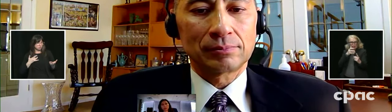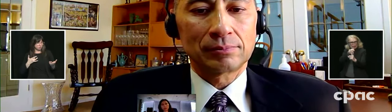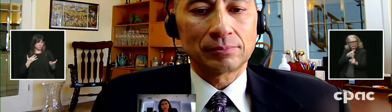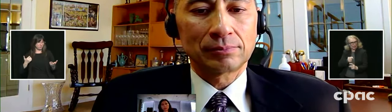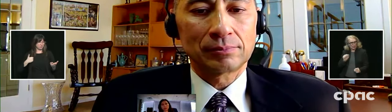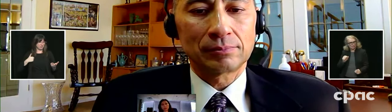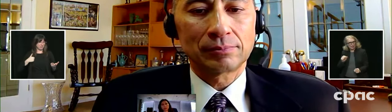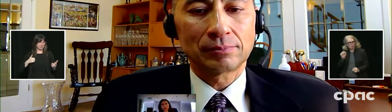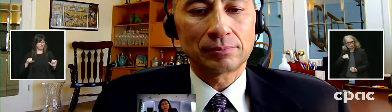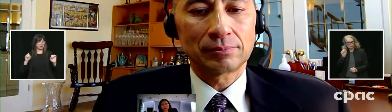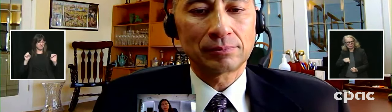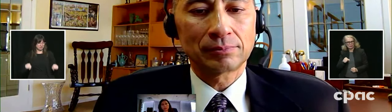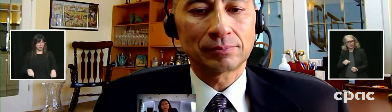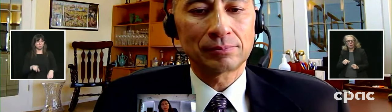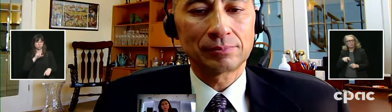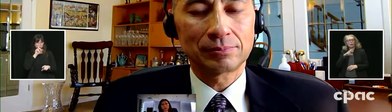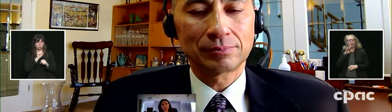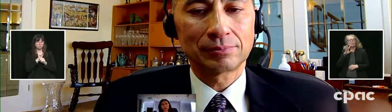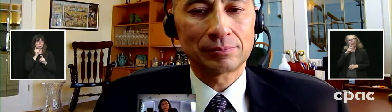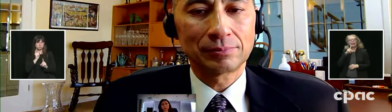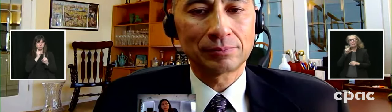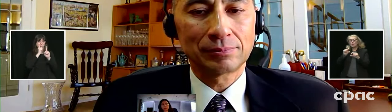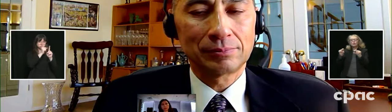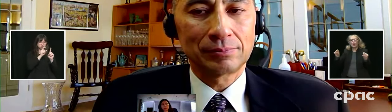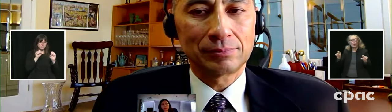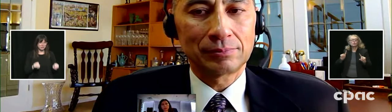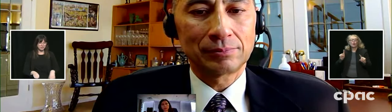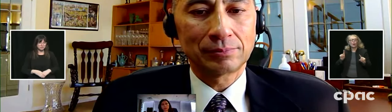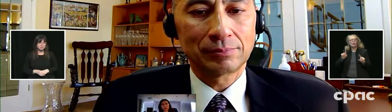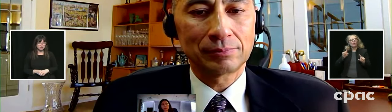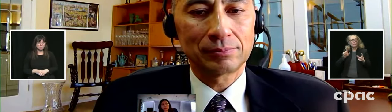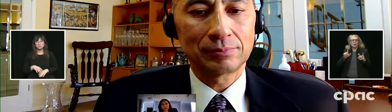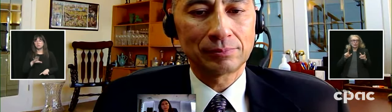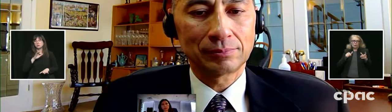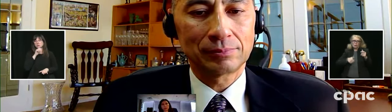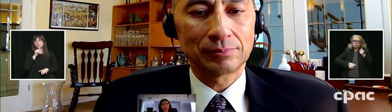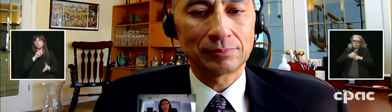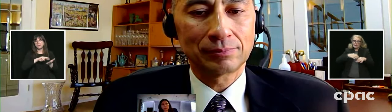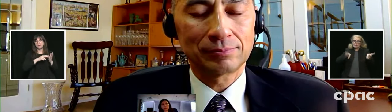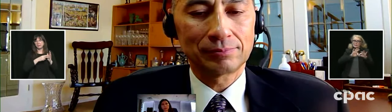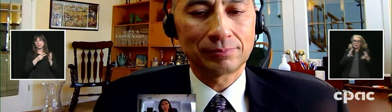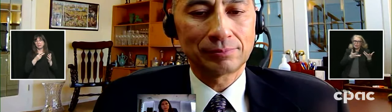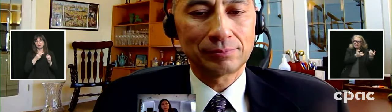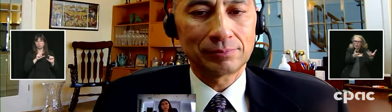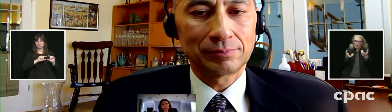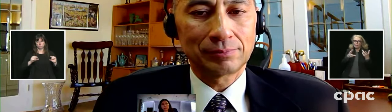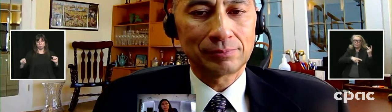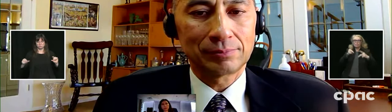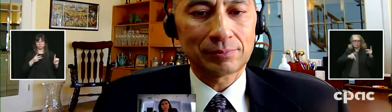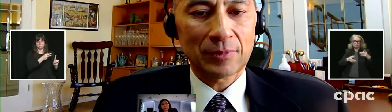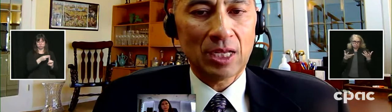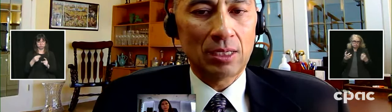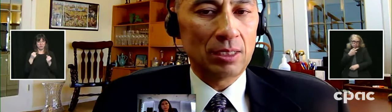pas ici en termes de doses de vaccins disponibles, mais plutôt en termes de volonté de la population à se faire vacciner?